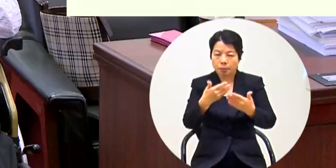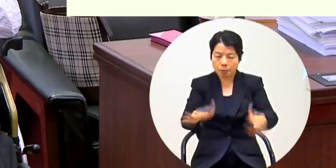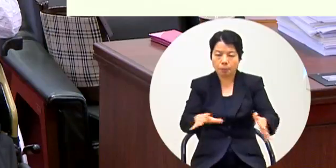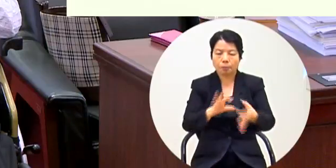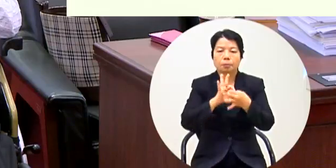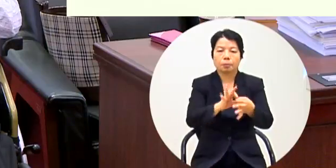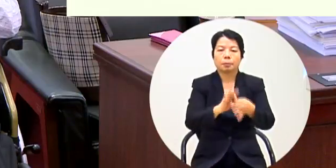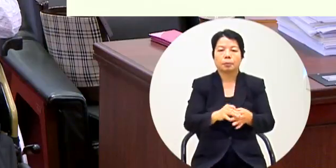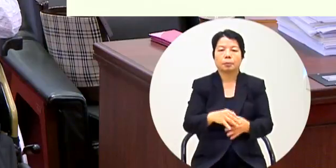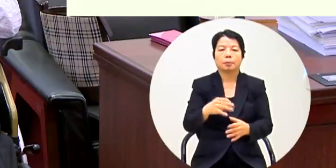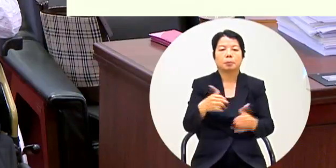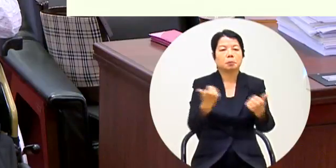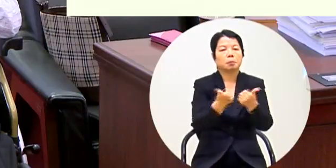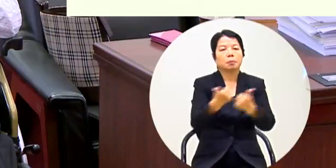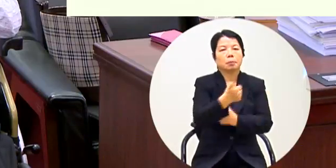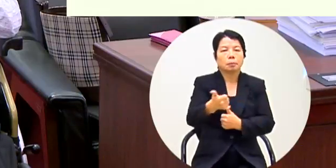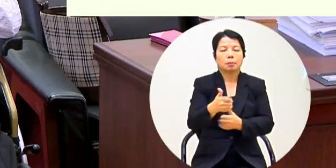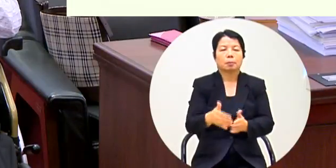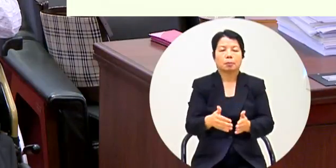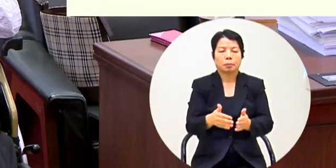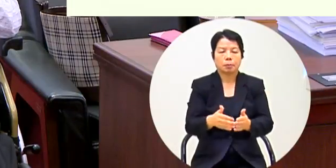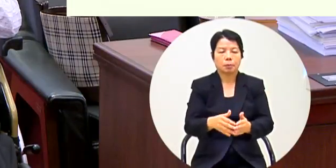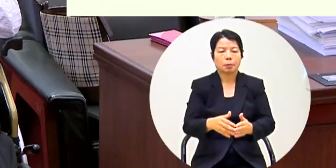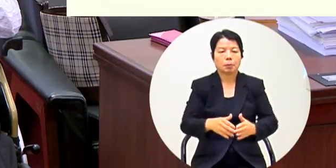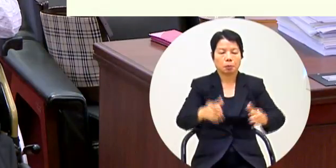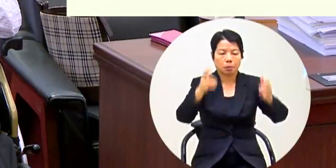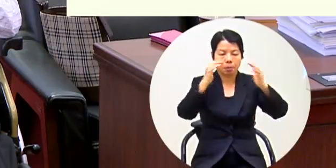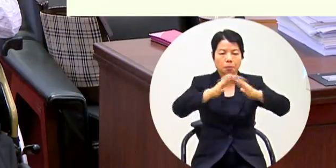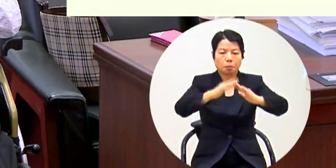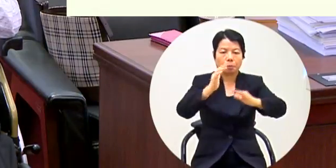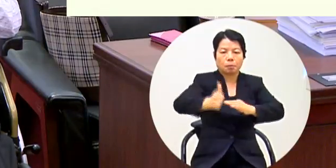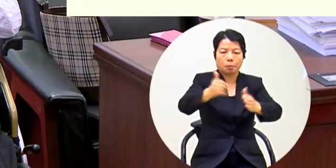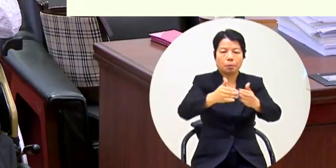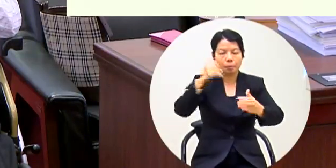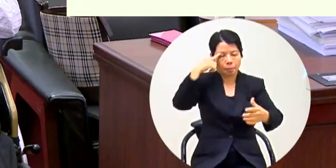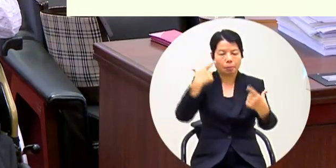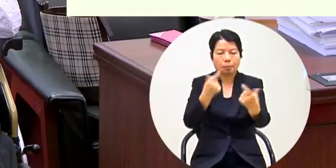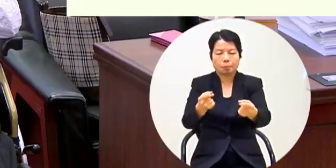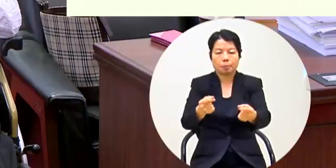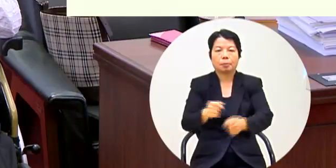应市长的这样的一个要求。那